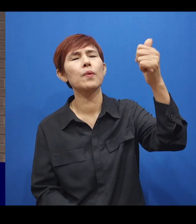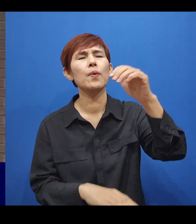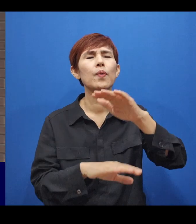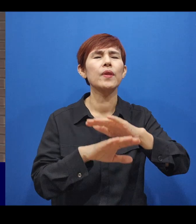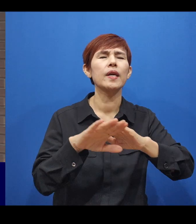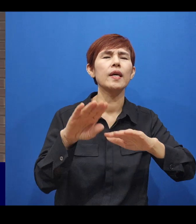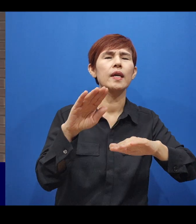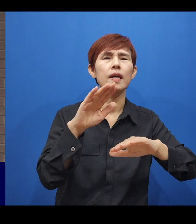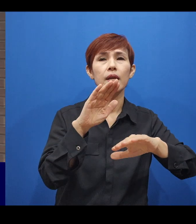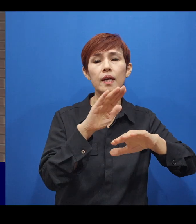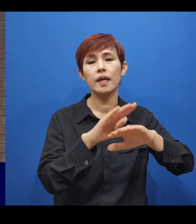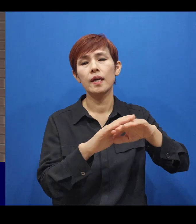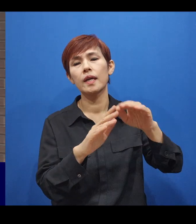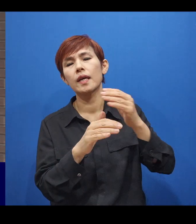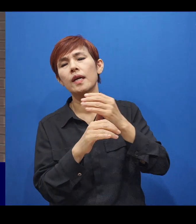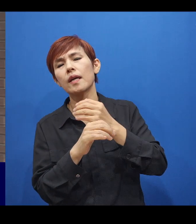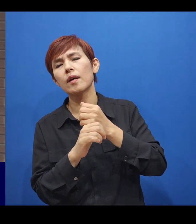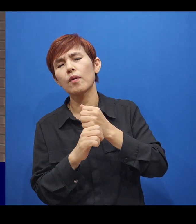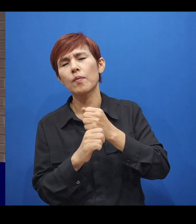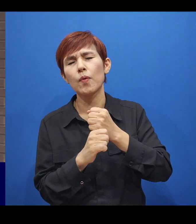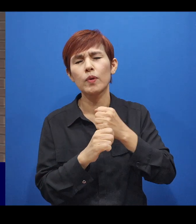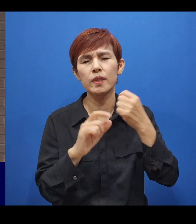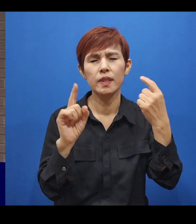주의 손이